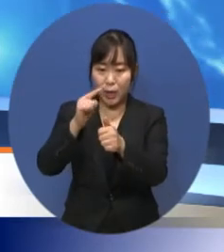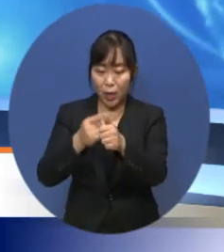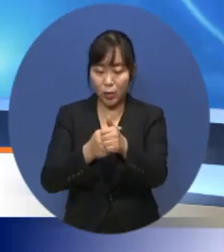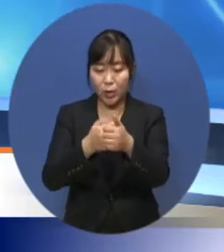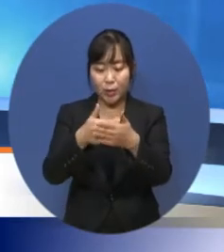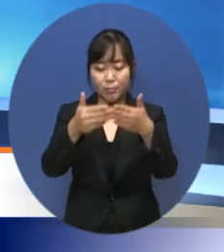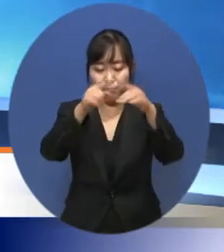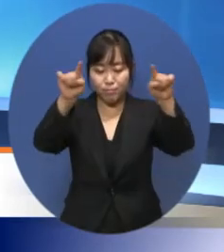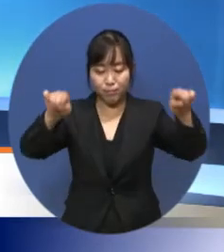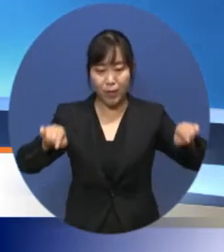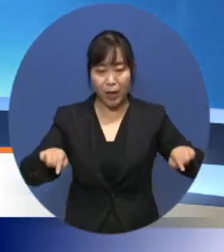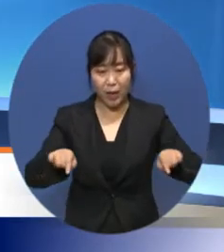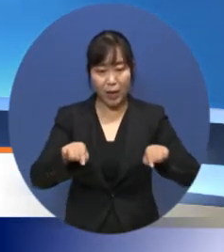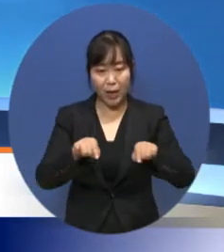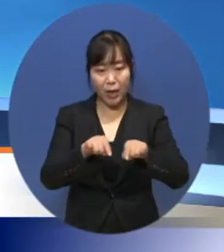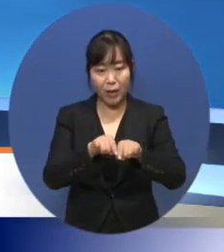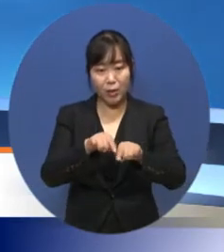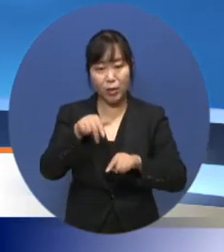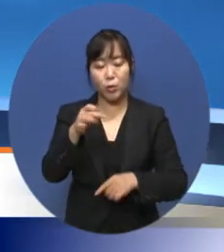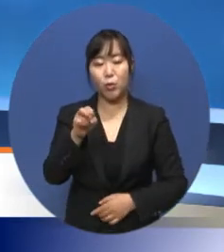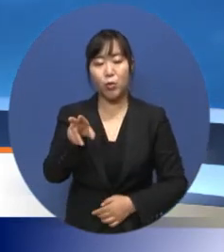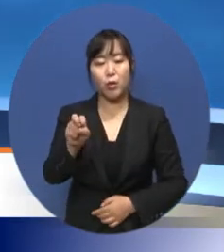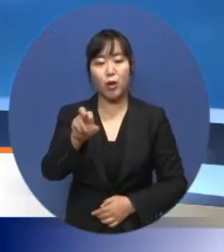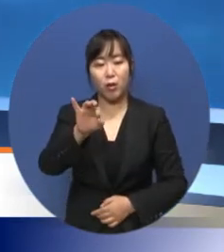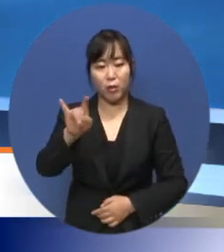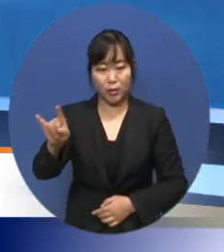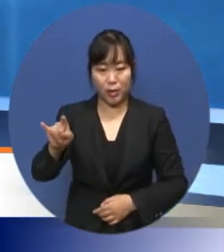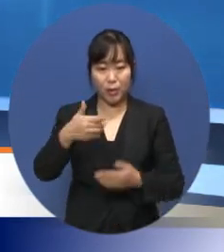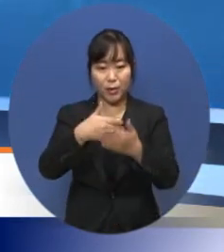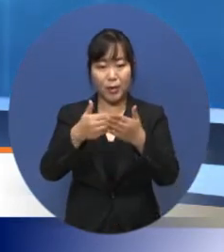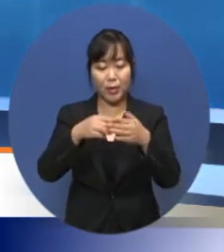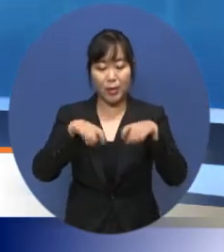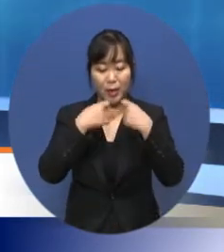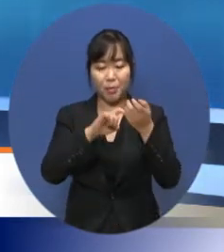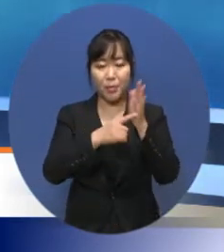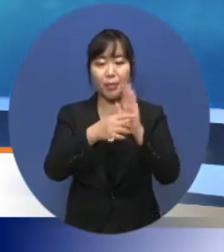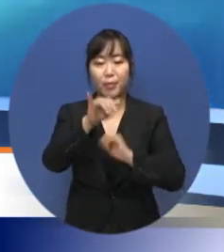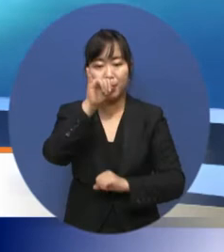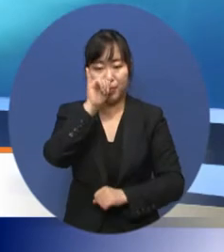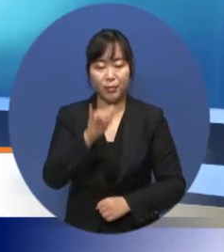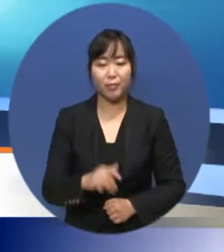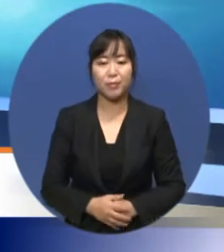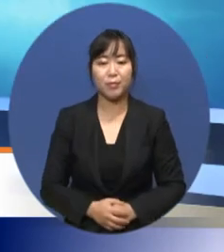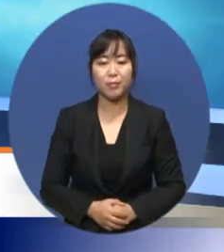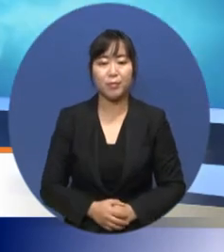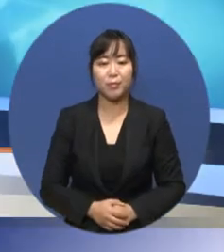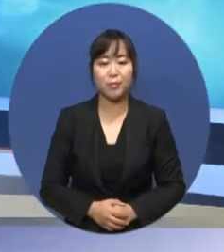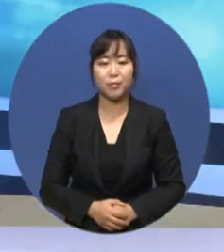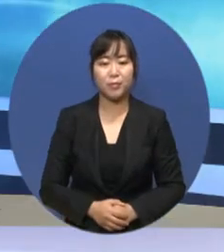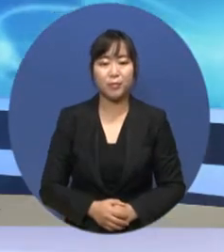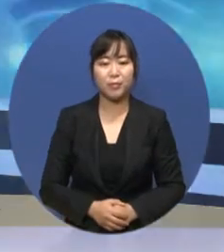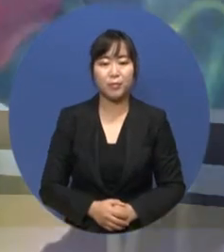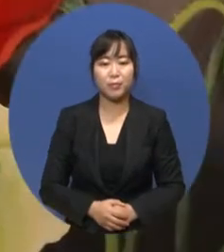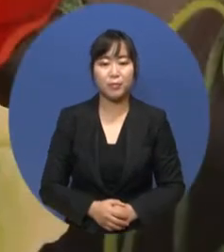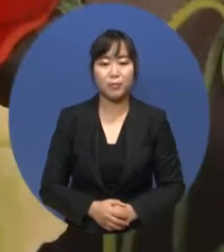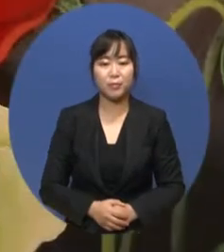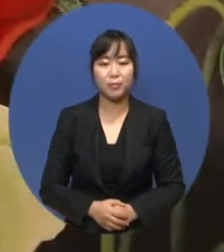자연을 화폭에 담은 조영애 작가의 개인전이 열렸습니다. 이소영 기자가 다녀왔습니다.